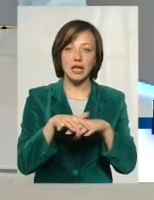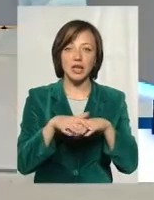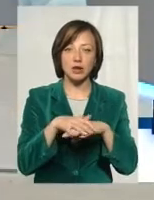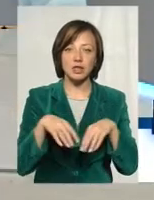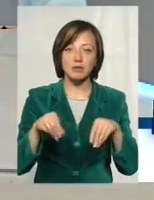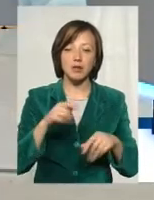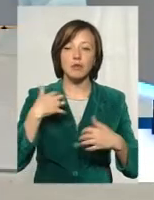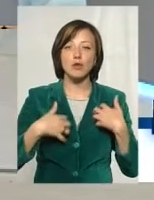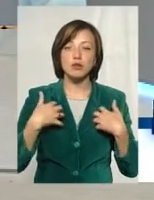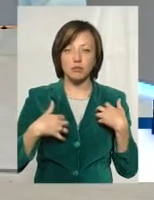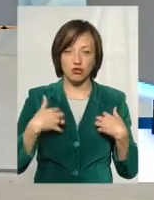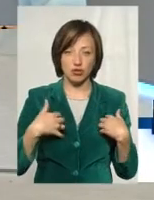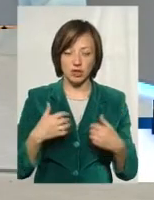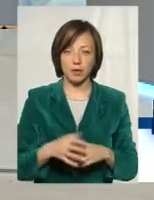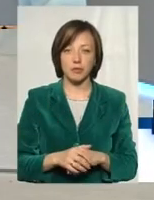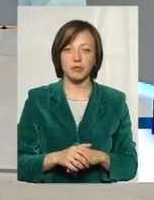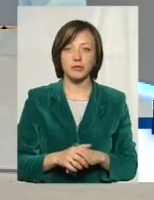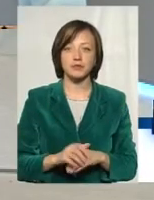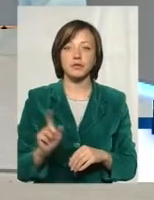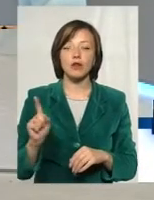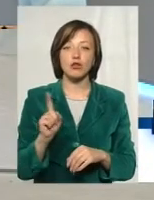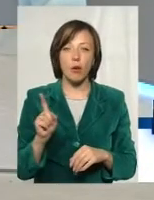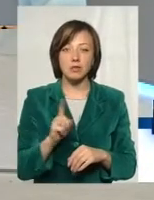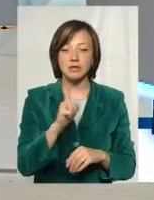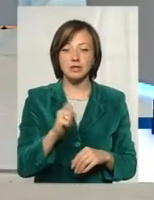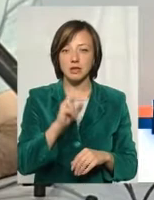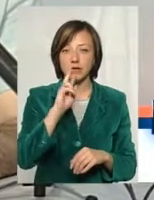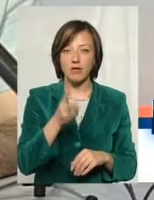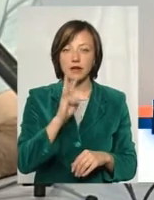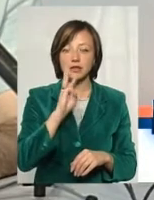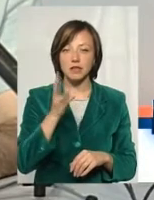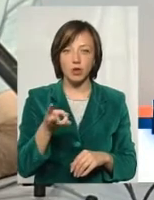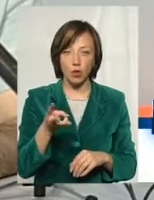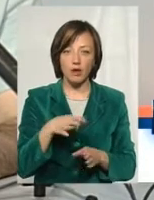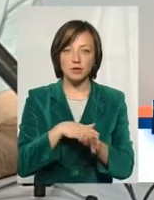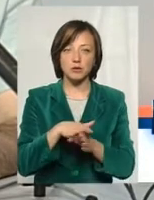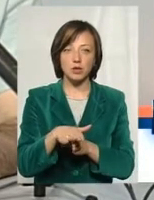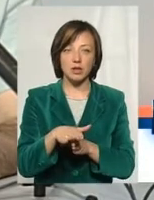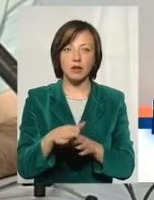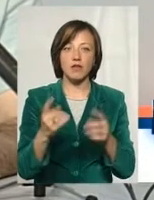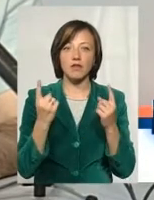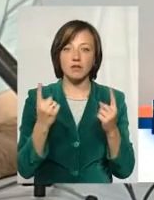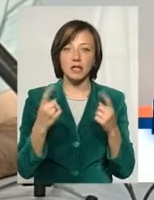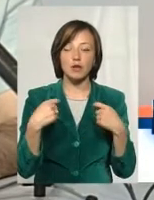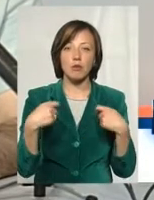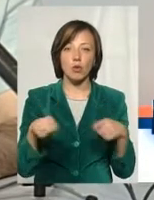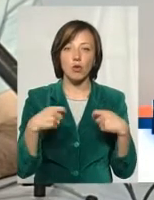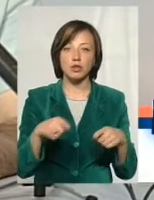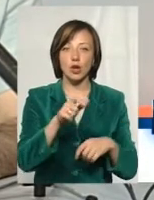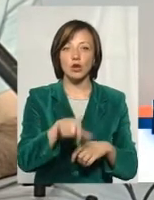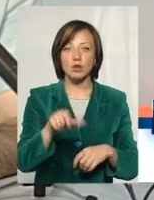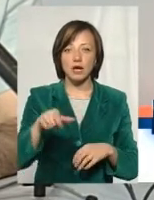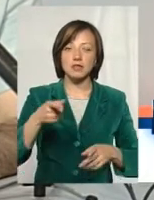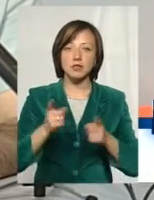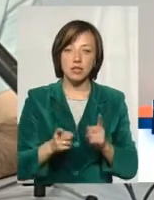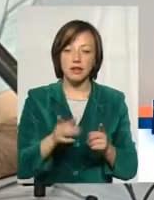швидкий, поспішний, я маю на увазі, ринок землі, щоб за 2-3 роки відбулася велика продаж. Людей, звичайно, на